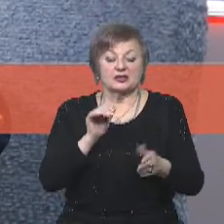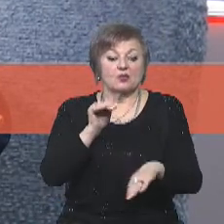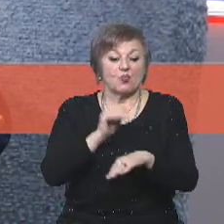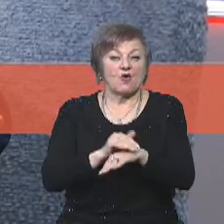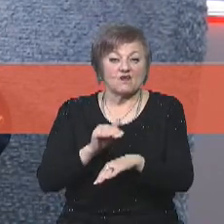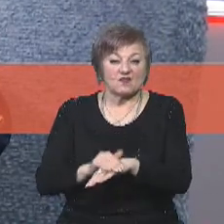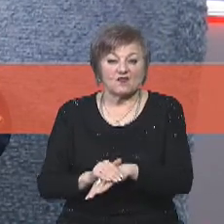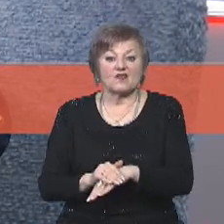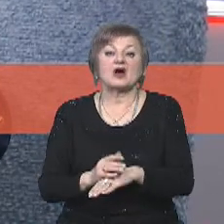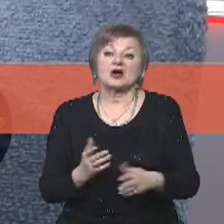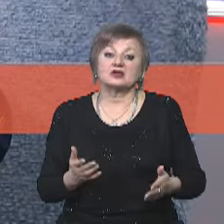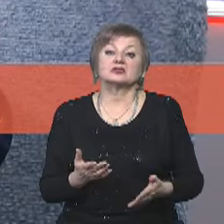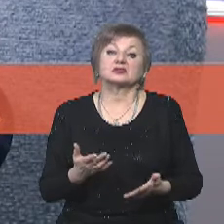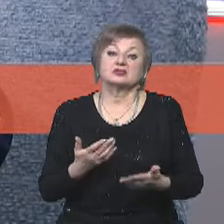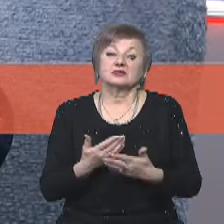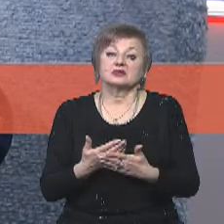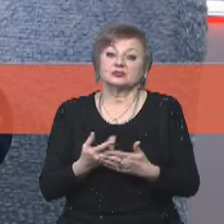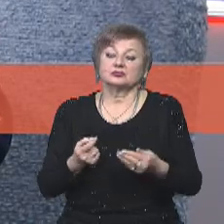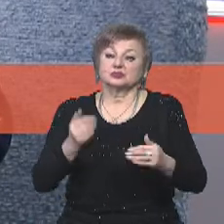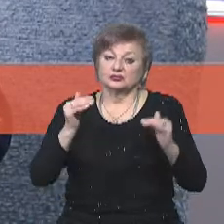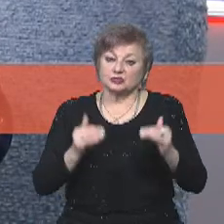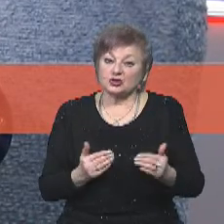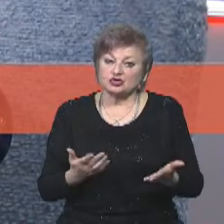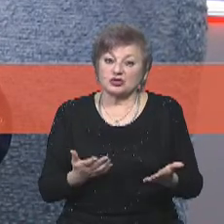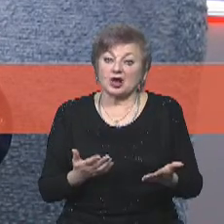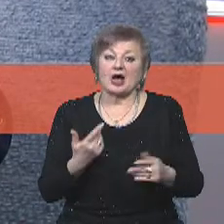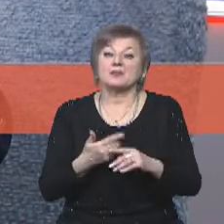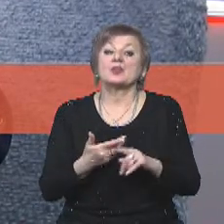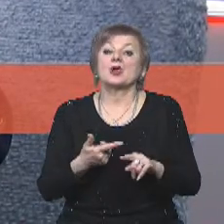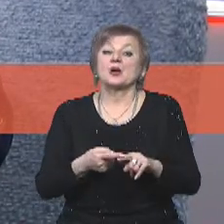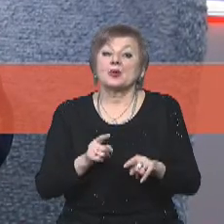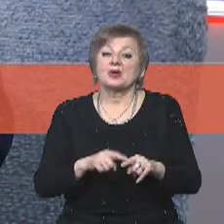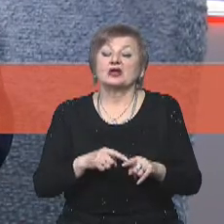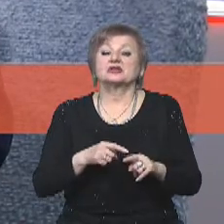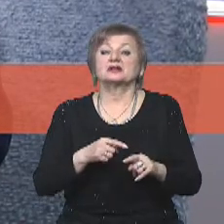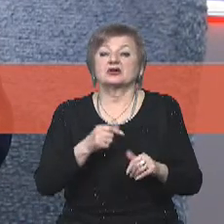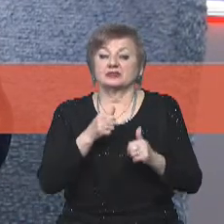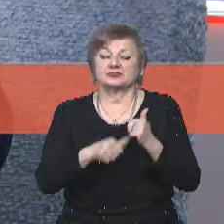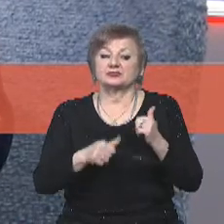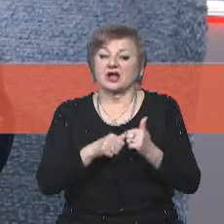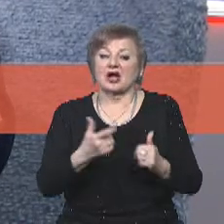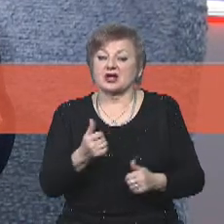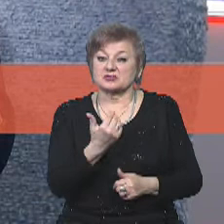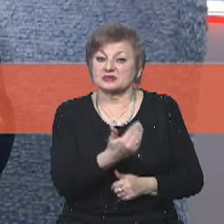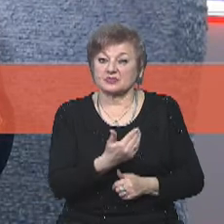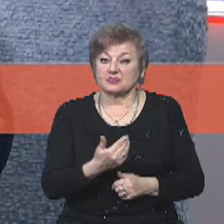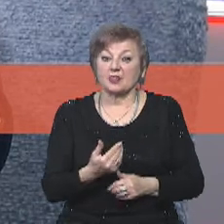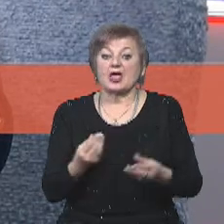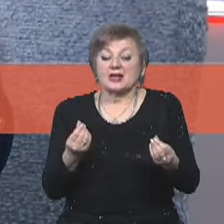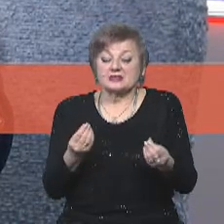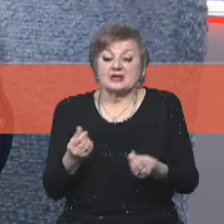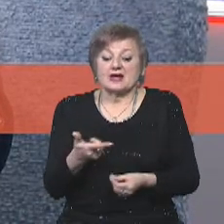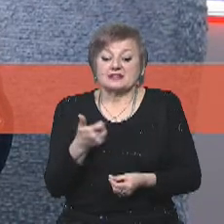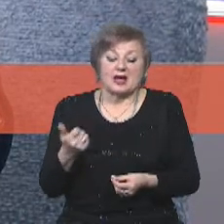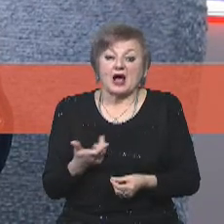буде 7755 гривень 60 копійок. Це прейскуранти «Нафтогазу». У мене перше питання. Як ціна на газ